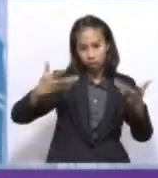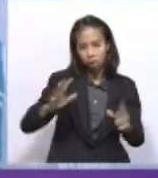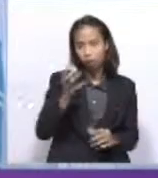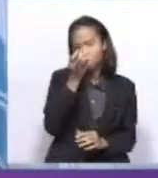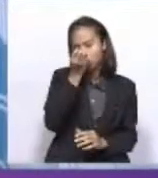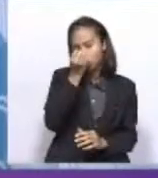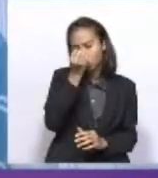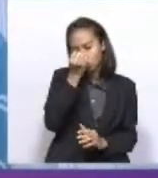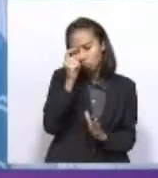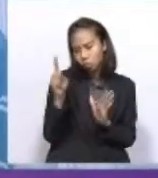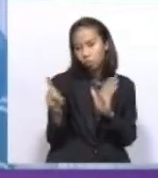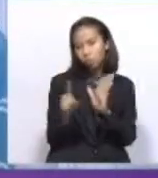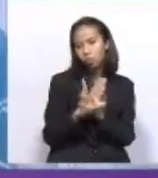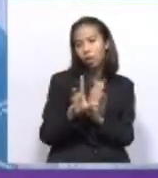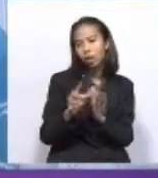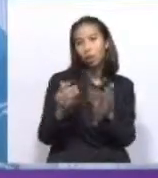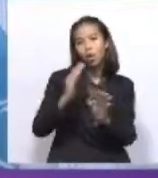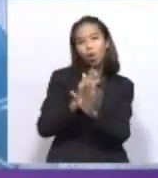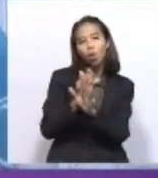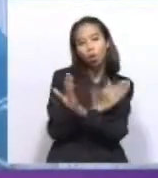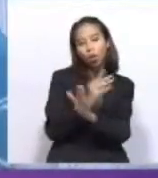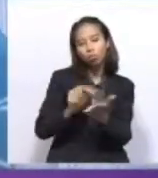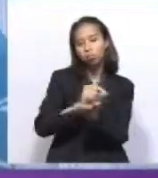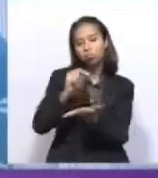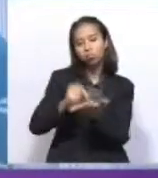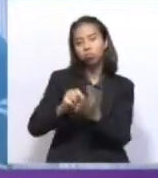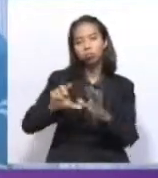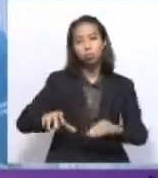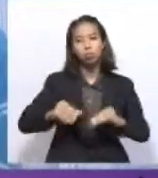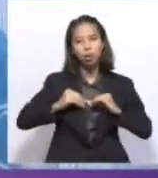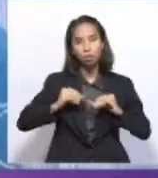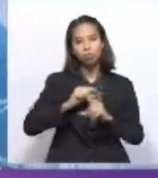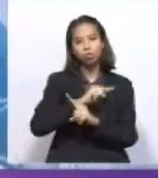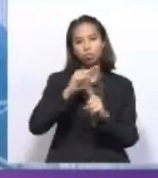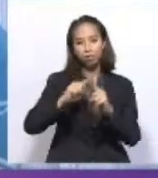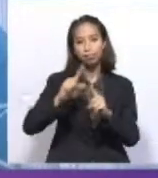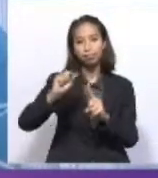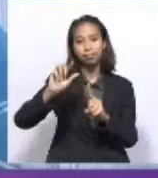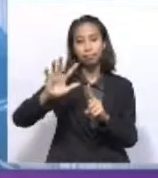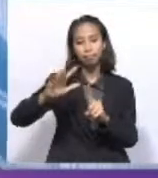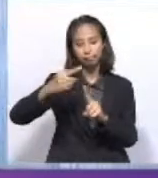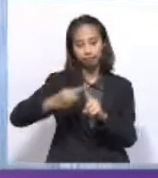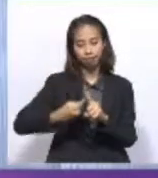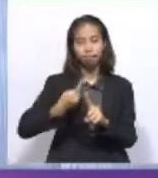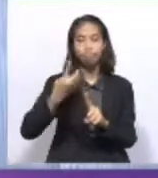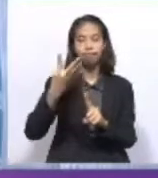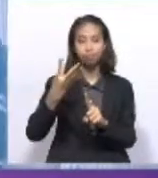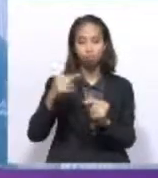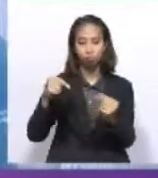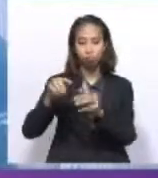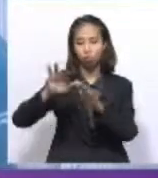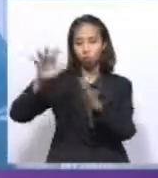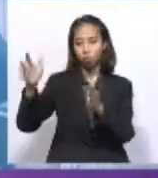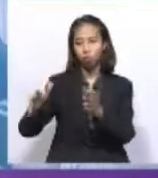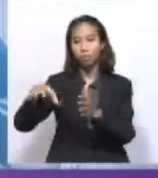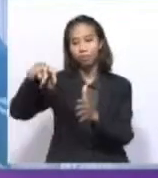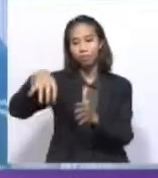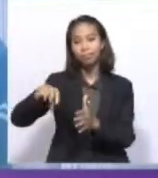ครั้งสุดท้ายนะครับก่อนตรวจรับงานจริงเนี่ยวันที่25เมษายนที่บ่อที่4ที่5นะครับที่เขียน